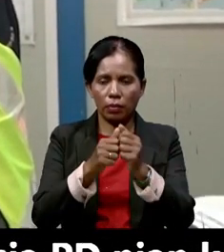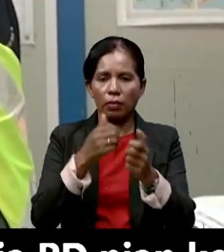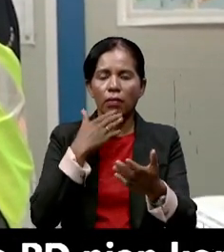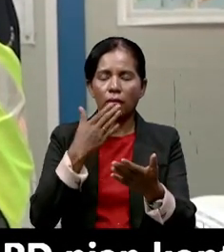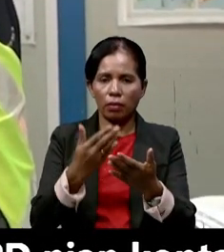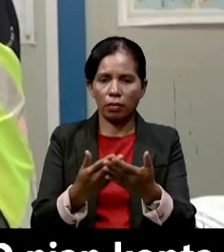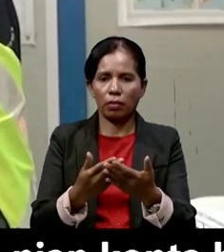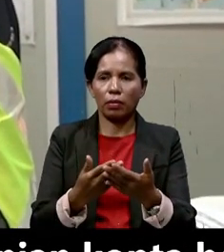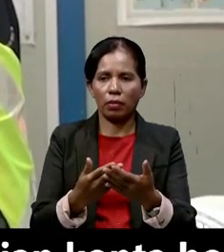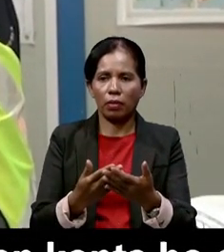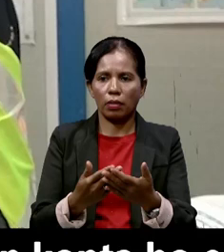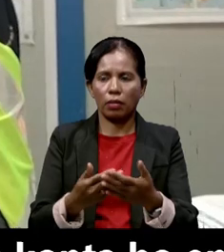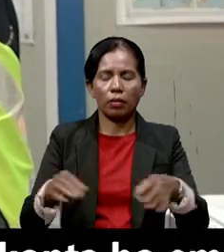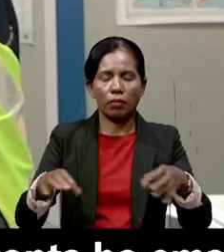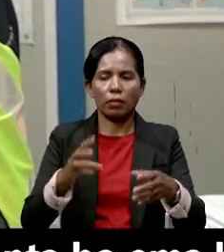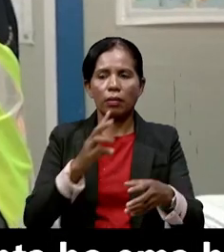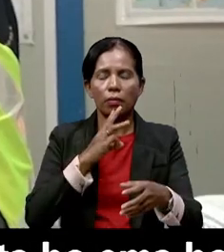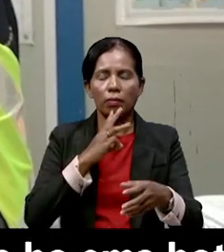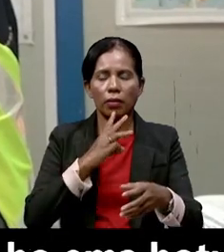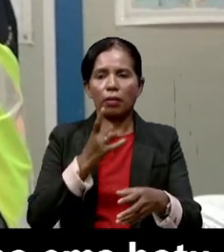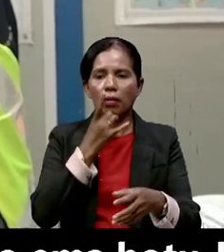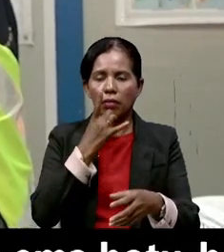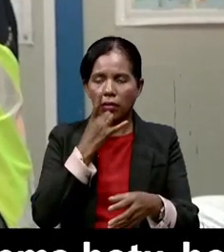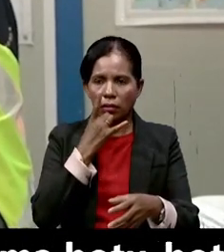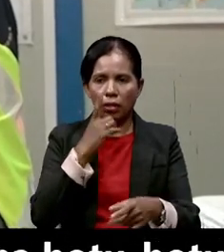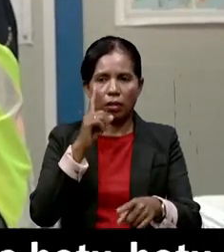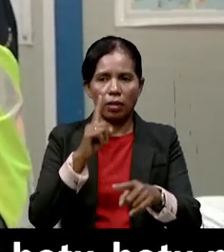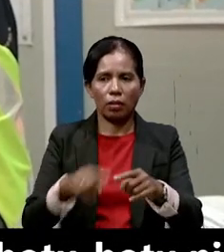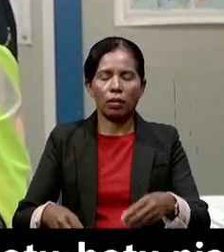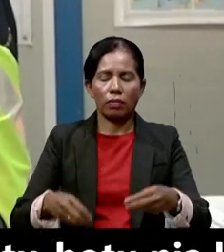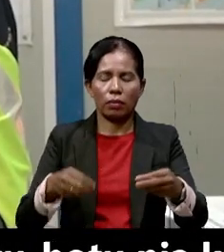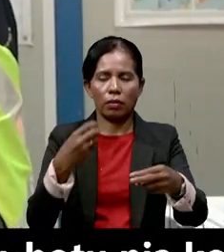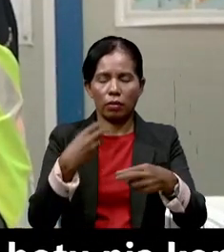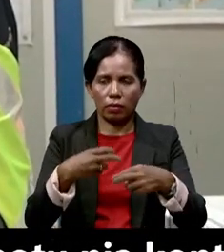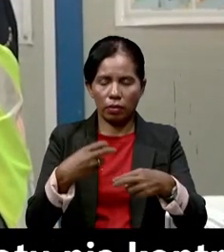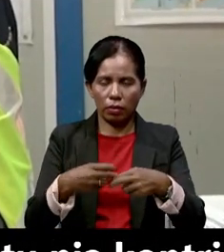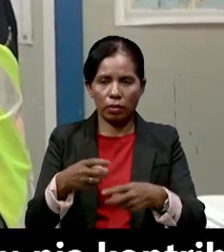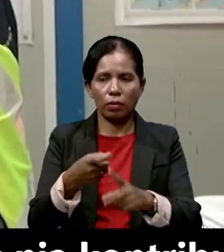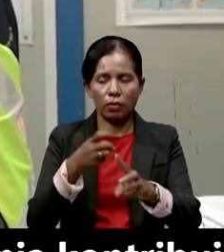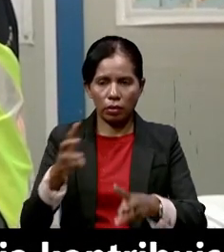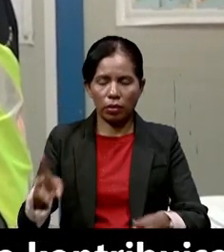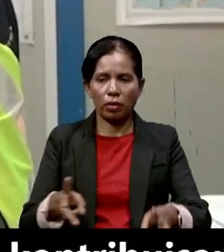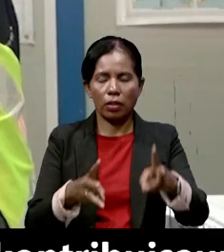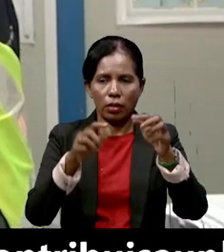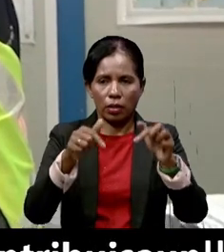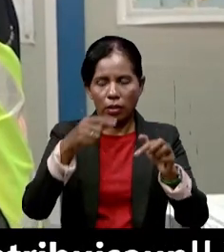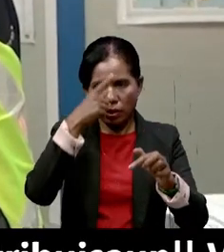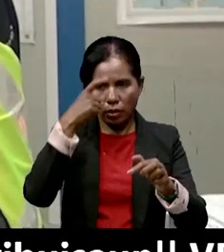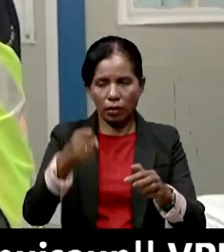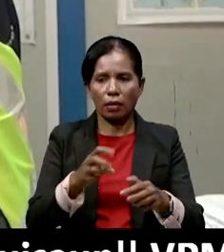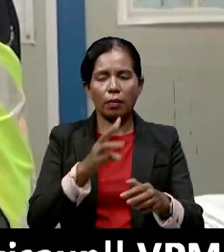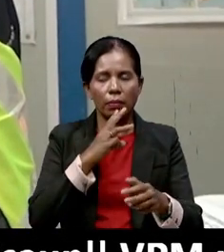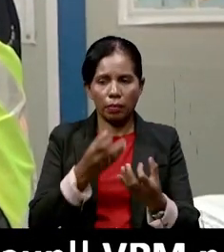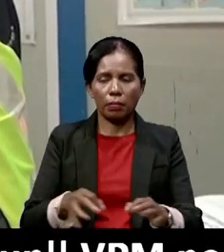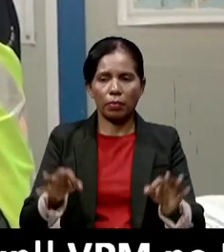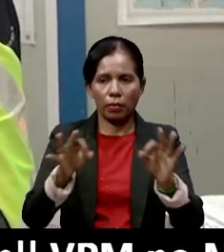por un ne sistema ve o eletricidade la vela impacto sí alargamento estrada de tamba vemos